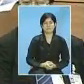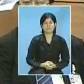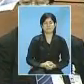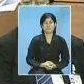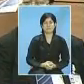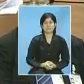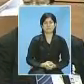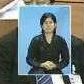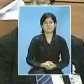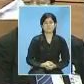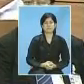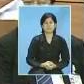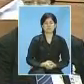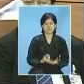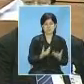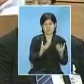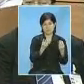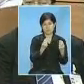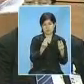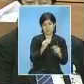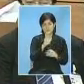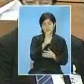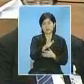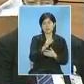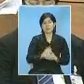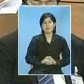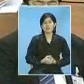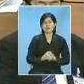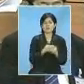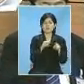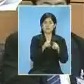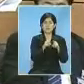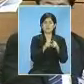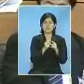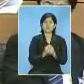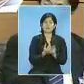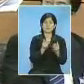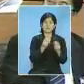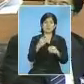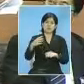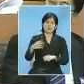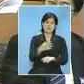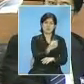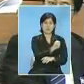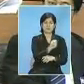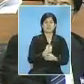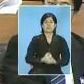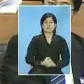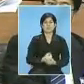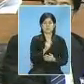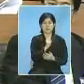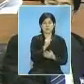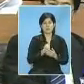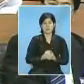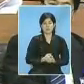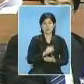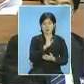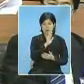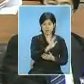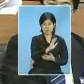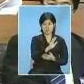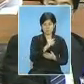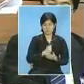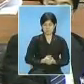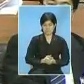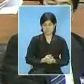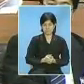จะใช้คำว่ารอนสิทิก็ได้ฮะเพราะกฎหมายฉบับนี้เนี่ยเหมือนกับเอาที่ดินเข้ามาใช้แล้วแล้วก็เอ่อไม่ให้อนุญาต